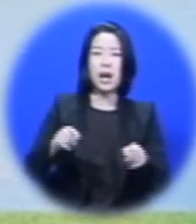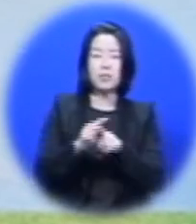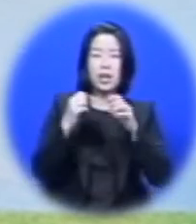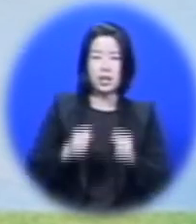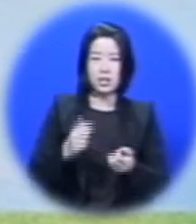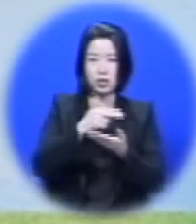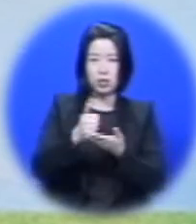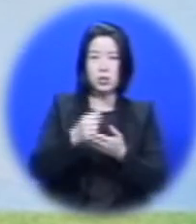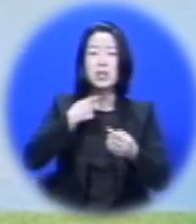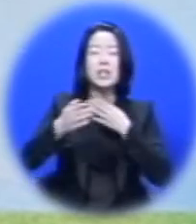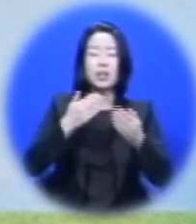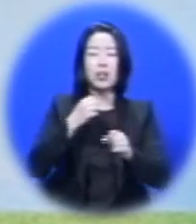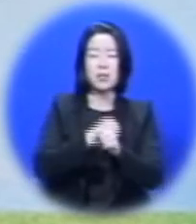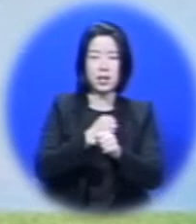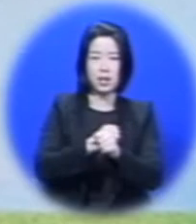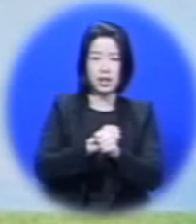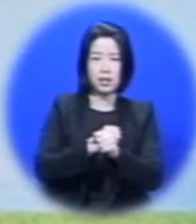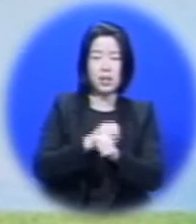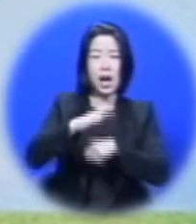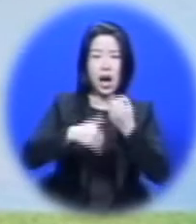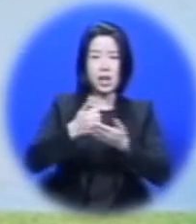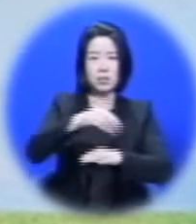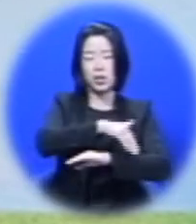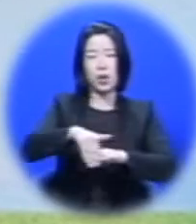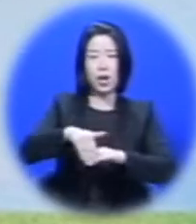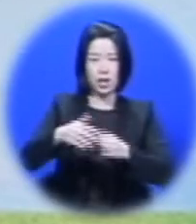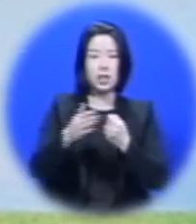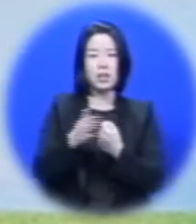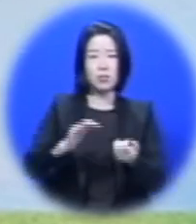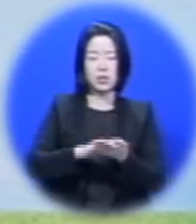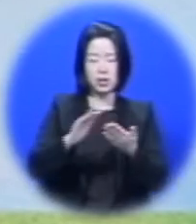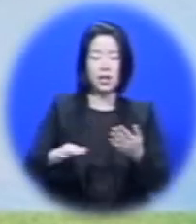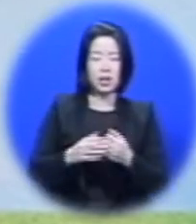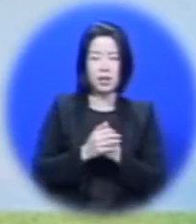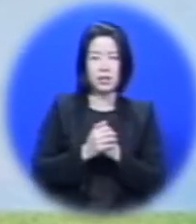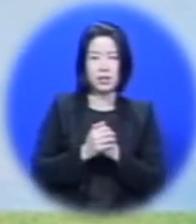주님을 경험하게 하는 하나님의 계획이 있는 일인 거죠.